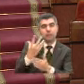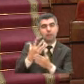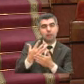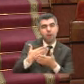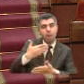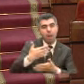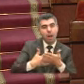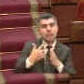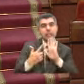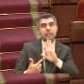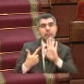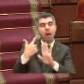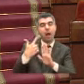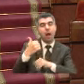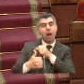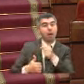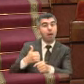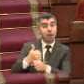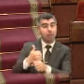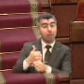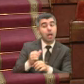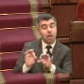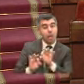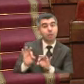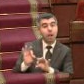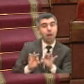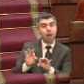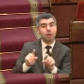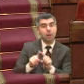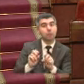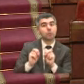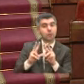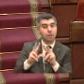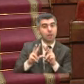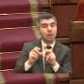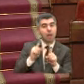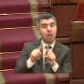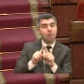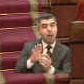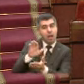كل 7 سنوات. هذا الإجراء الذي يفوت على الإدارة اتخاذ قرار الاحتفاظ أو السحب.